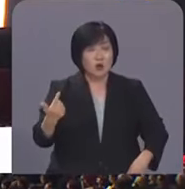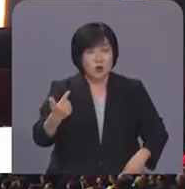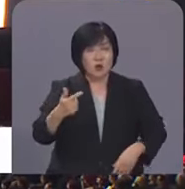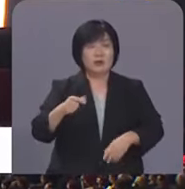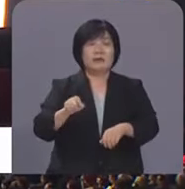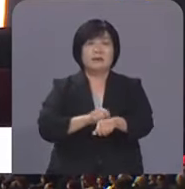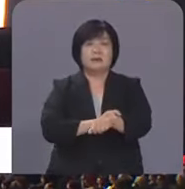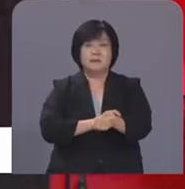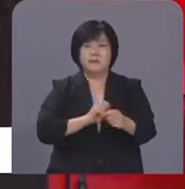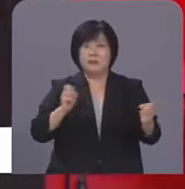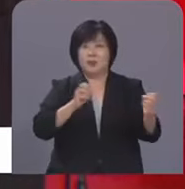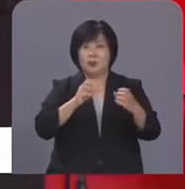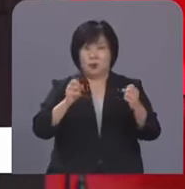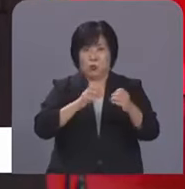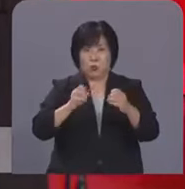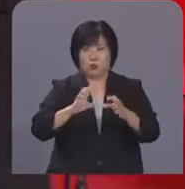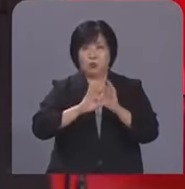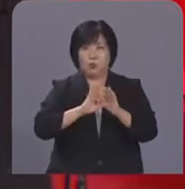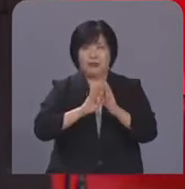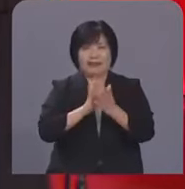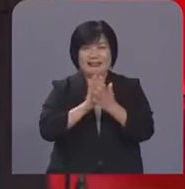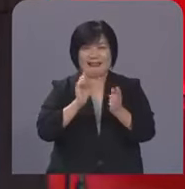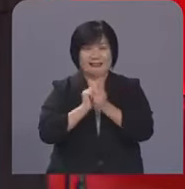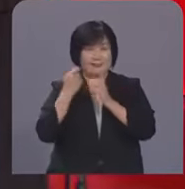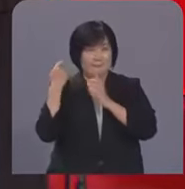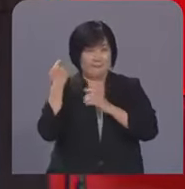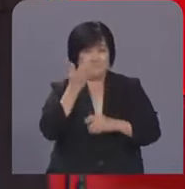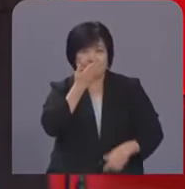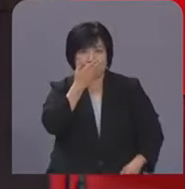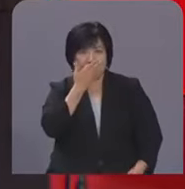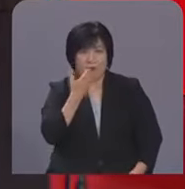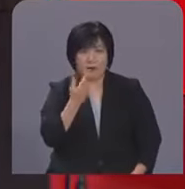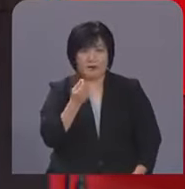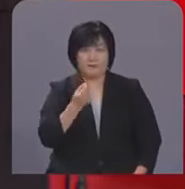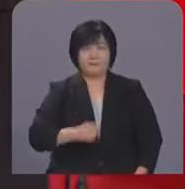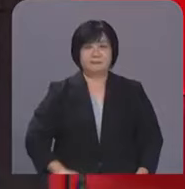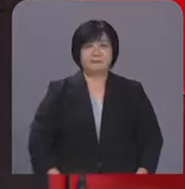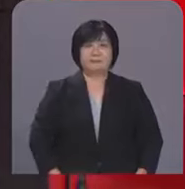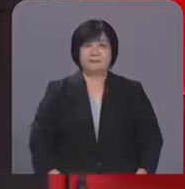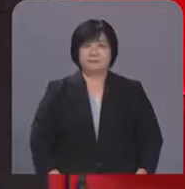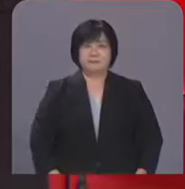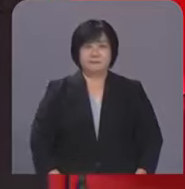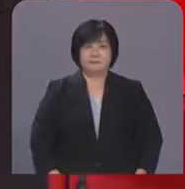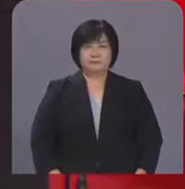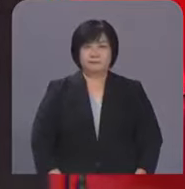토크 행사를 통해 직접 들을 수 있습니다. KBS 뉴스 최휘지입니다.